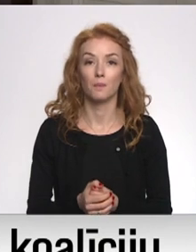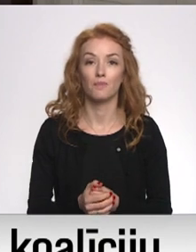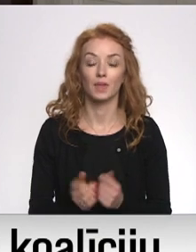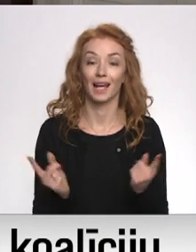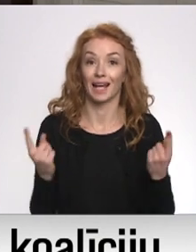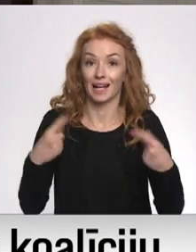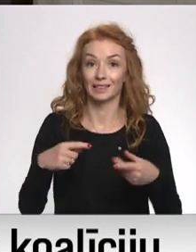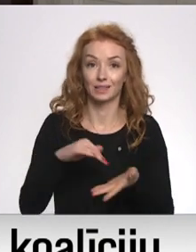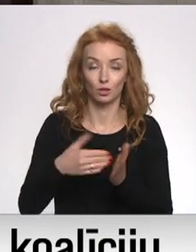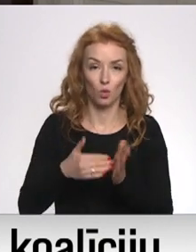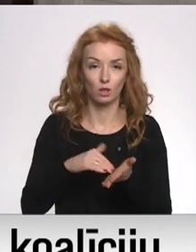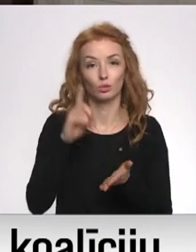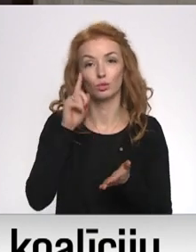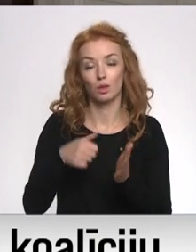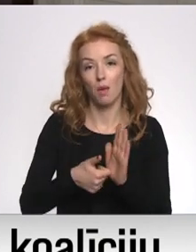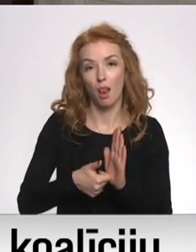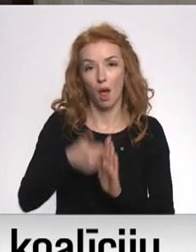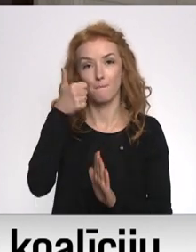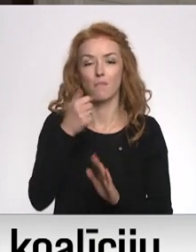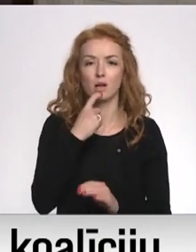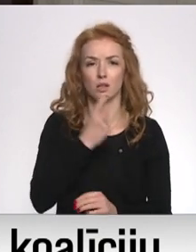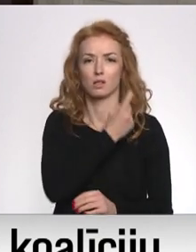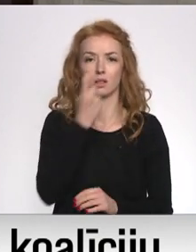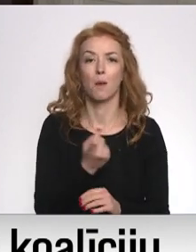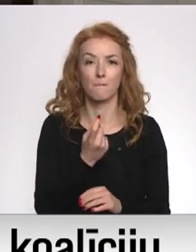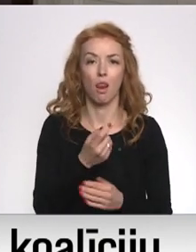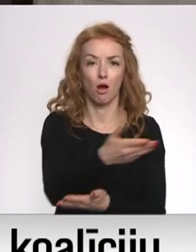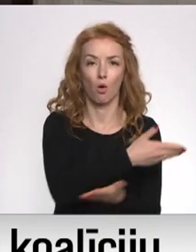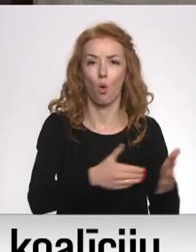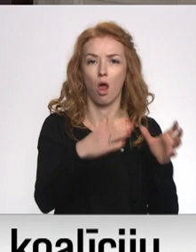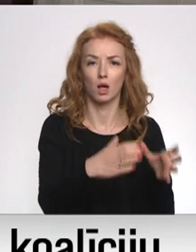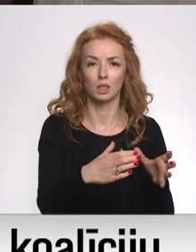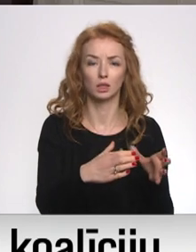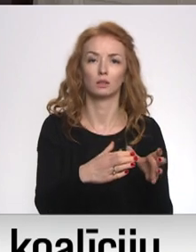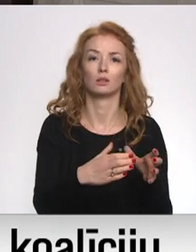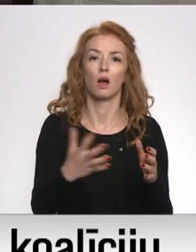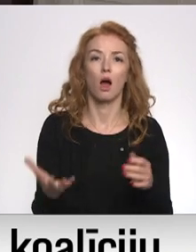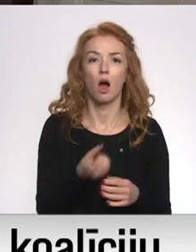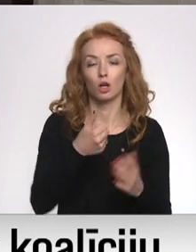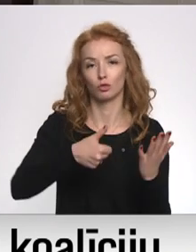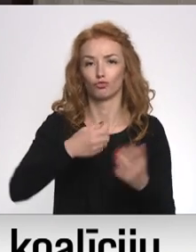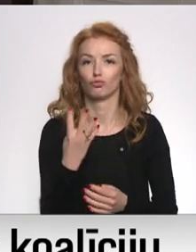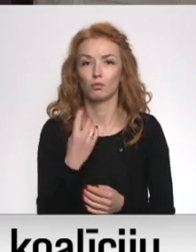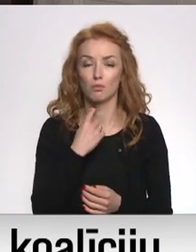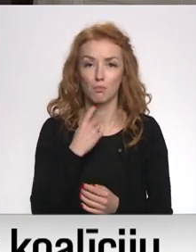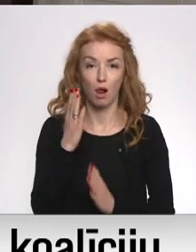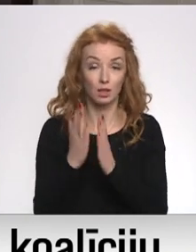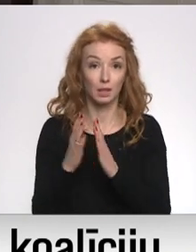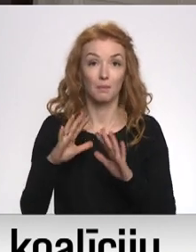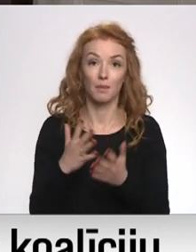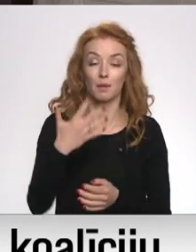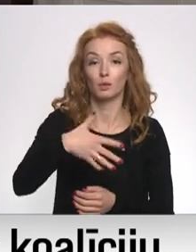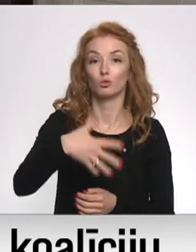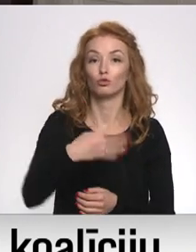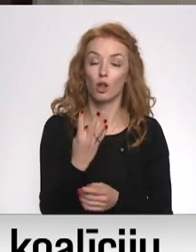Krīzes situācijā, protams, ir labāk, kad ir stabilāka koalīcija ar 64 balsīm, bet